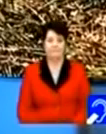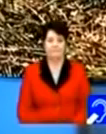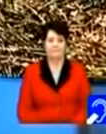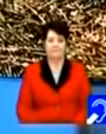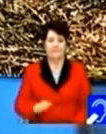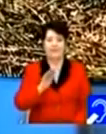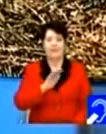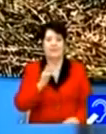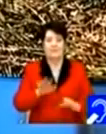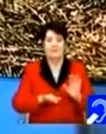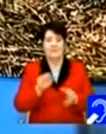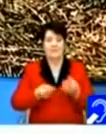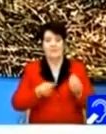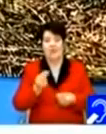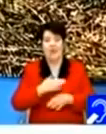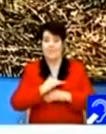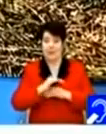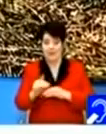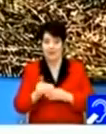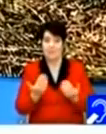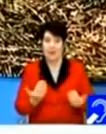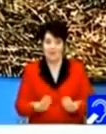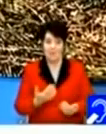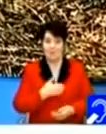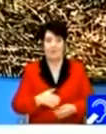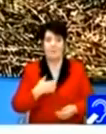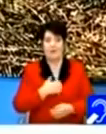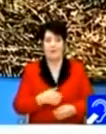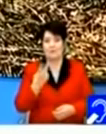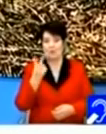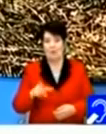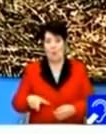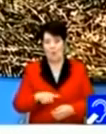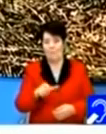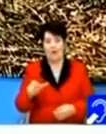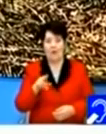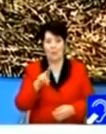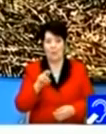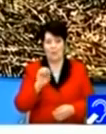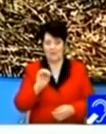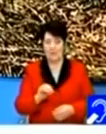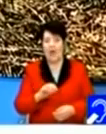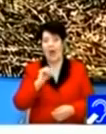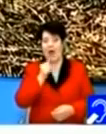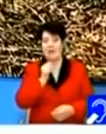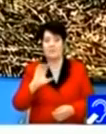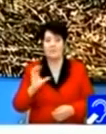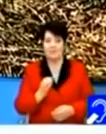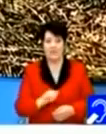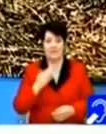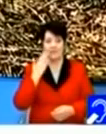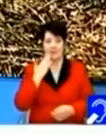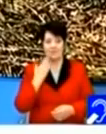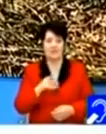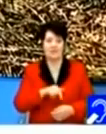Pe timpuri se juca pe câmp, acum oina își recapătă importanța pe cele două maluri ale Prutului în an centenar. Mai multe echipe din România